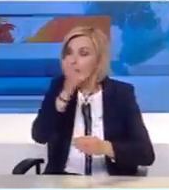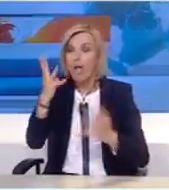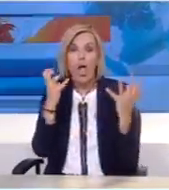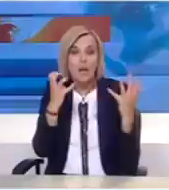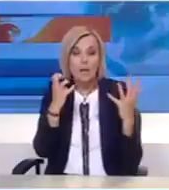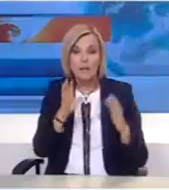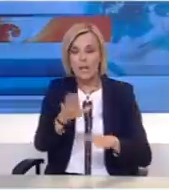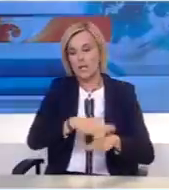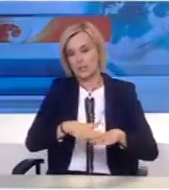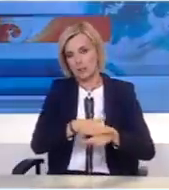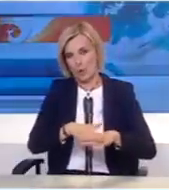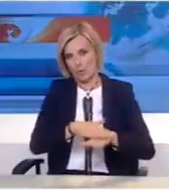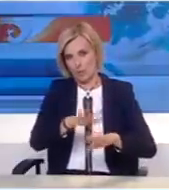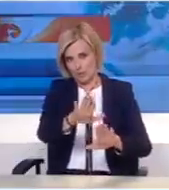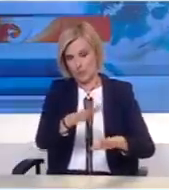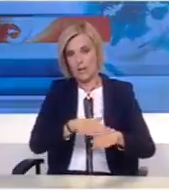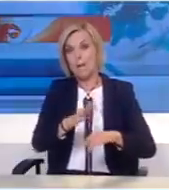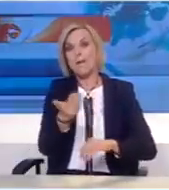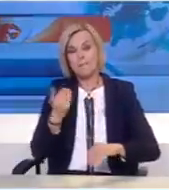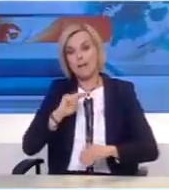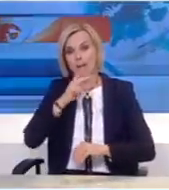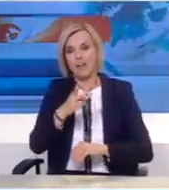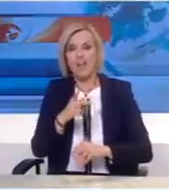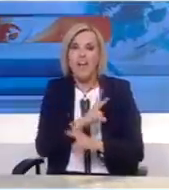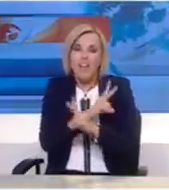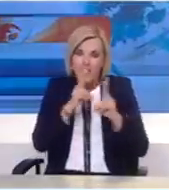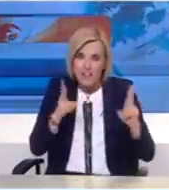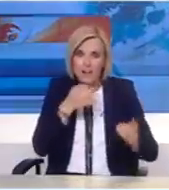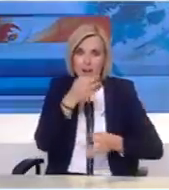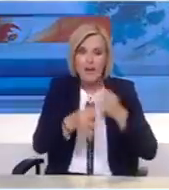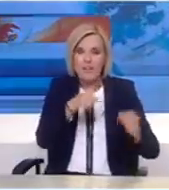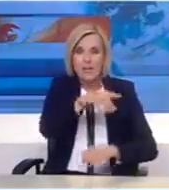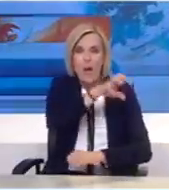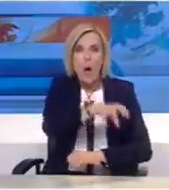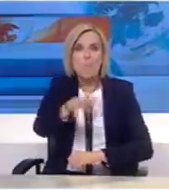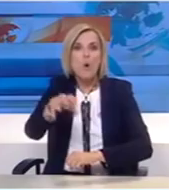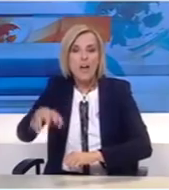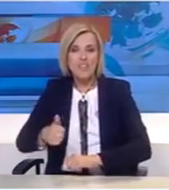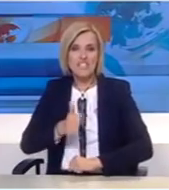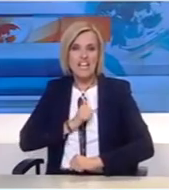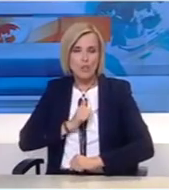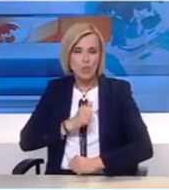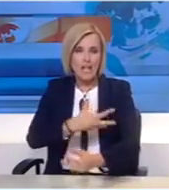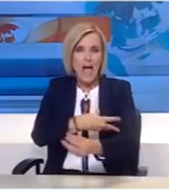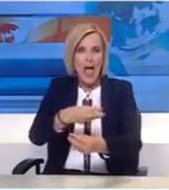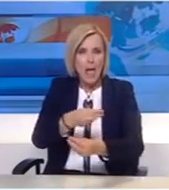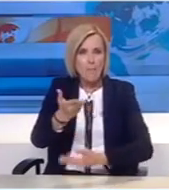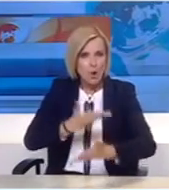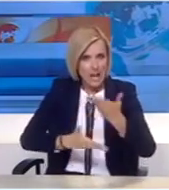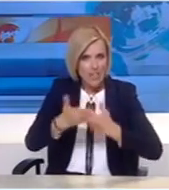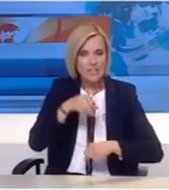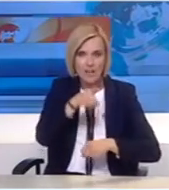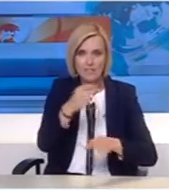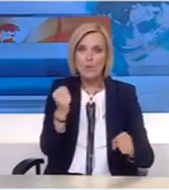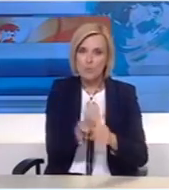Νομίζω είναι συγγνώμη να πω κάτι πριν απαντήσει ο Υπουργός. Είναι σαφές ότι οι μονάδες υγείας, οι μονάδες αιμοκάθαρσης, κλινικές οι οποίες